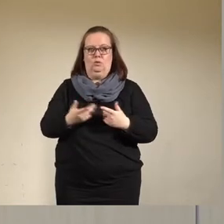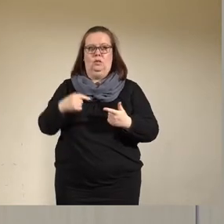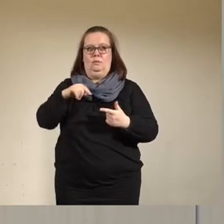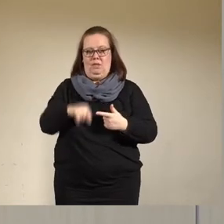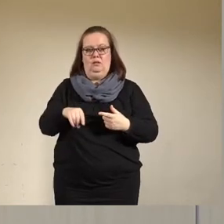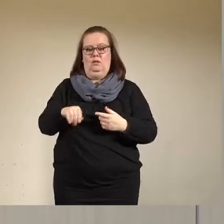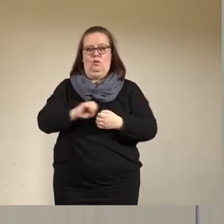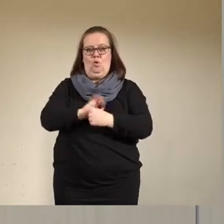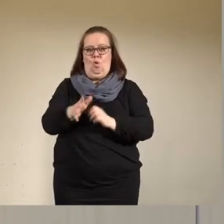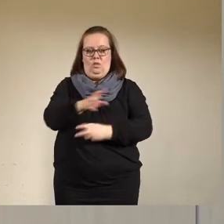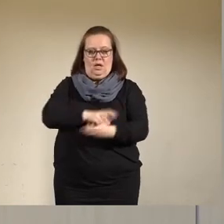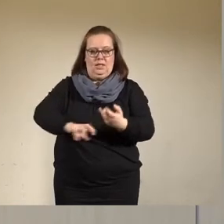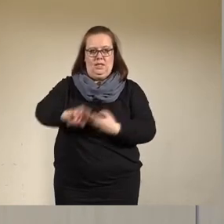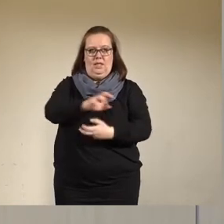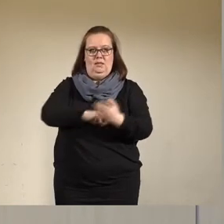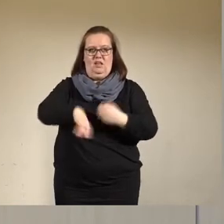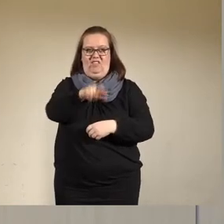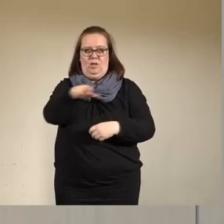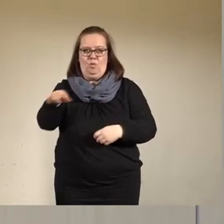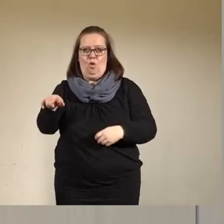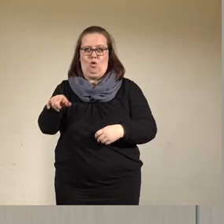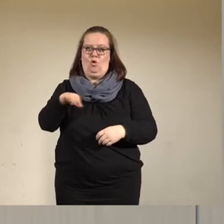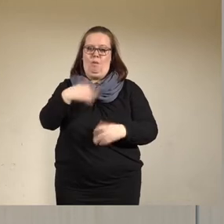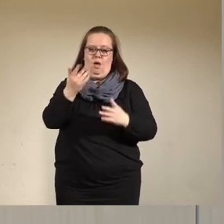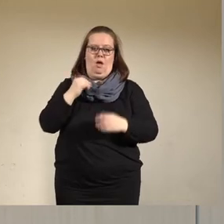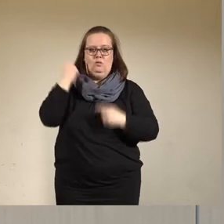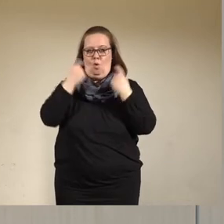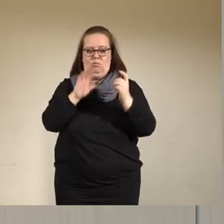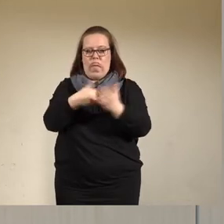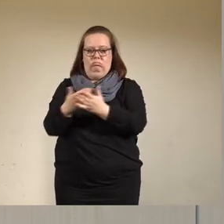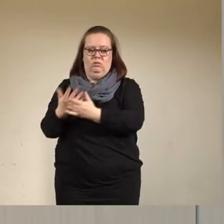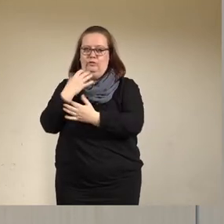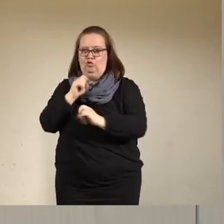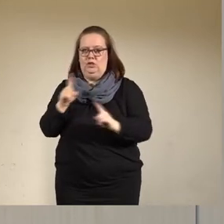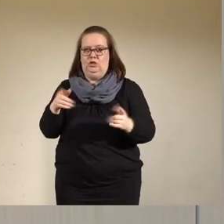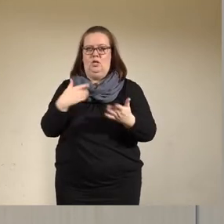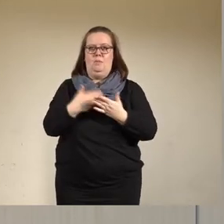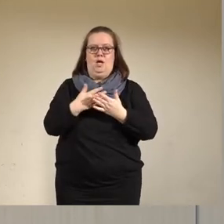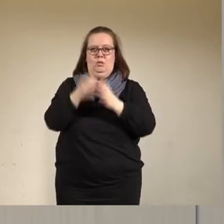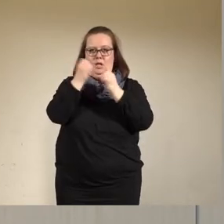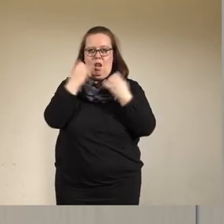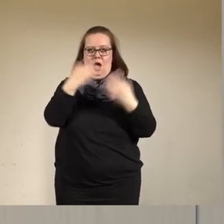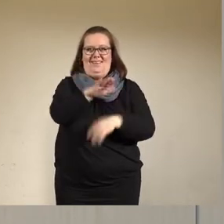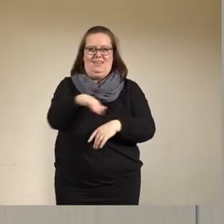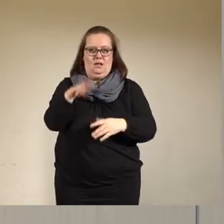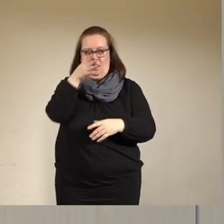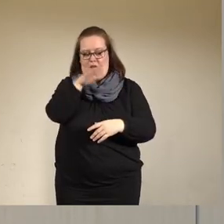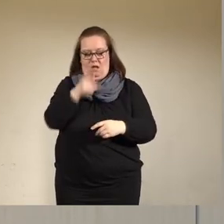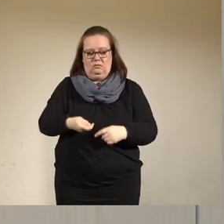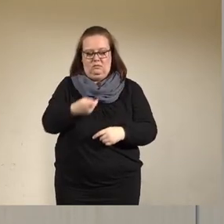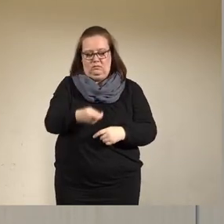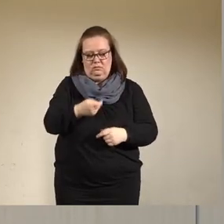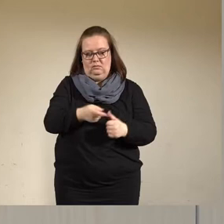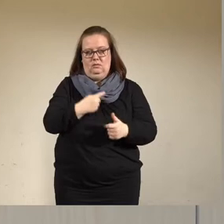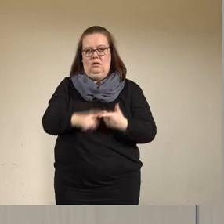in der Corona-Krise unseren Bürgerinnen und Bürgern nicht noch mehr Sorgen zu bereiten. Das betrifft natürlich die Kita-Beiträge, keine Frage. Es